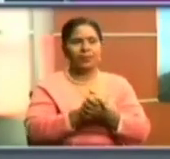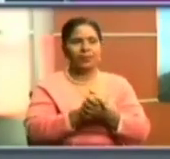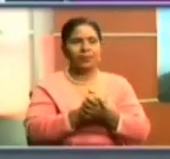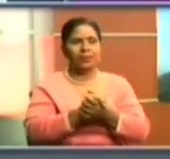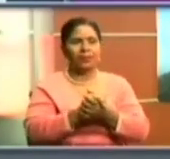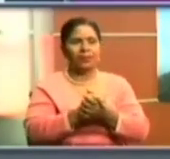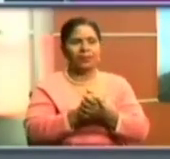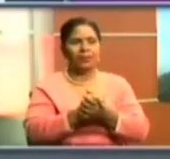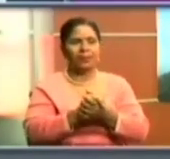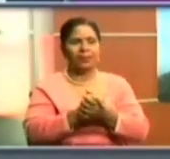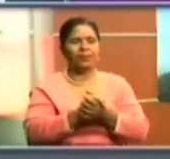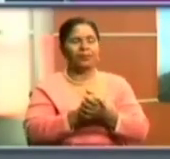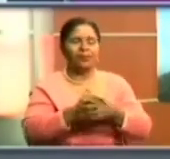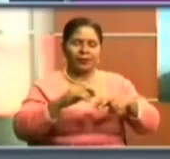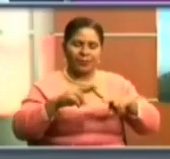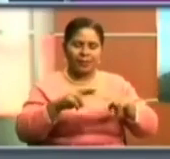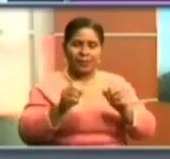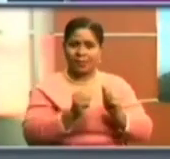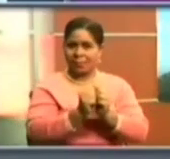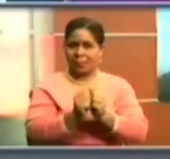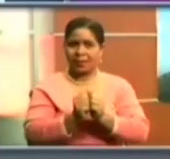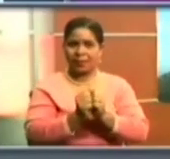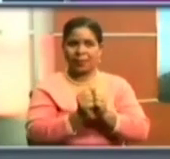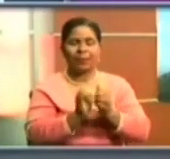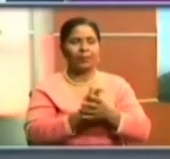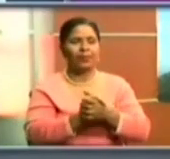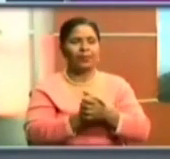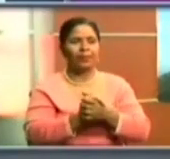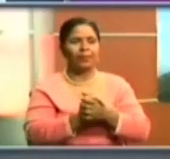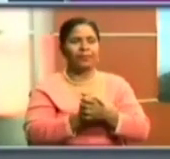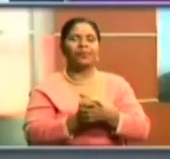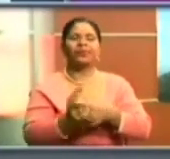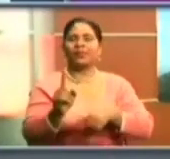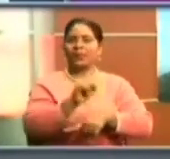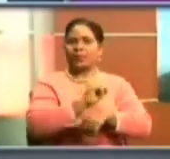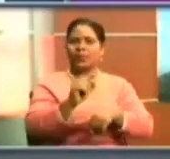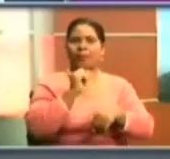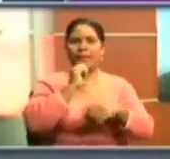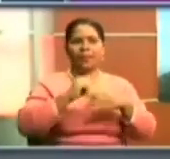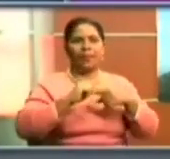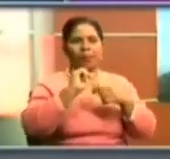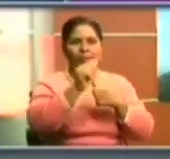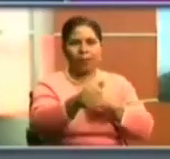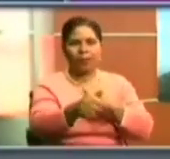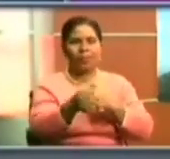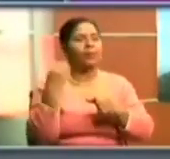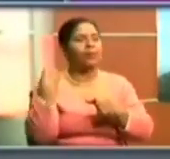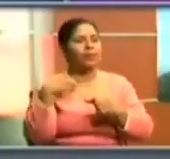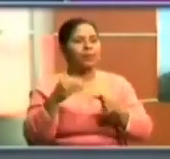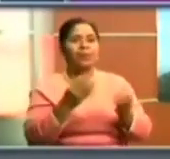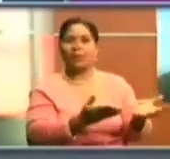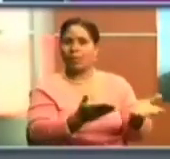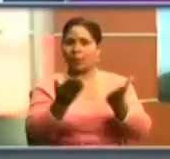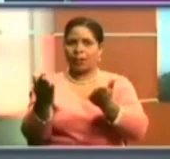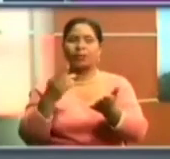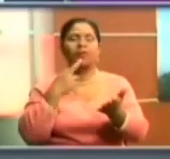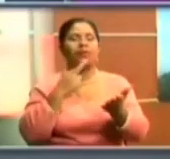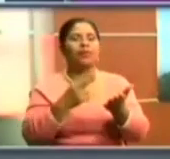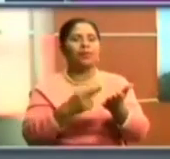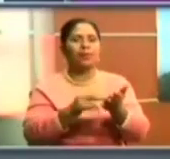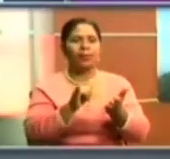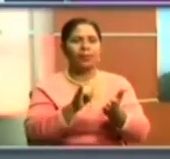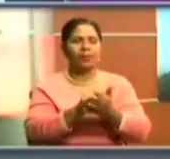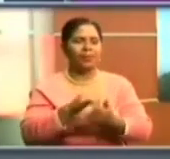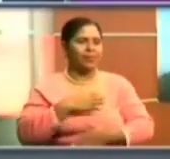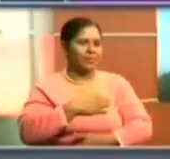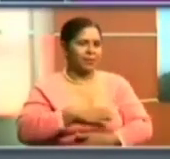nous allons concerter ensemble, même quoi que nos dates qui pas trop loin, n'a bien pour nous soumettre rapport là, à l'appréciation